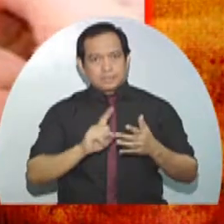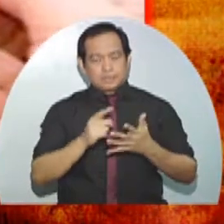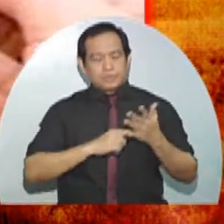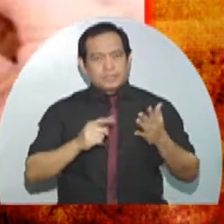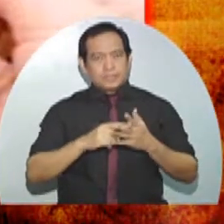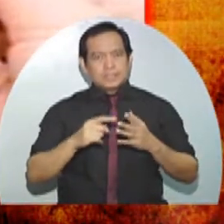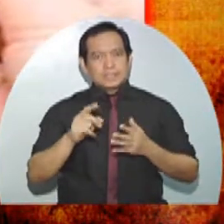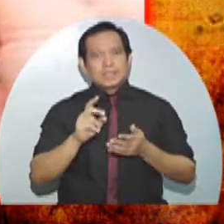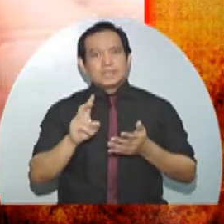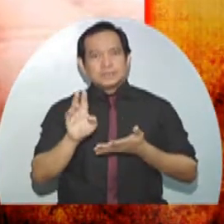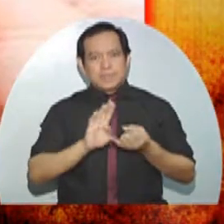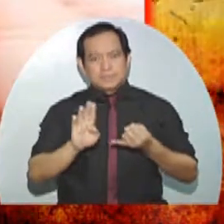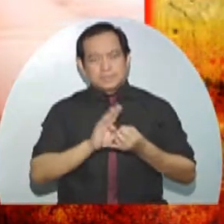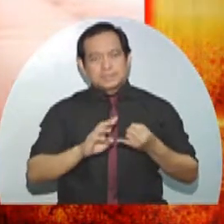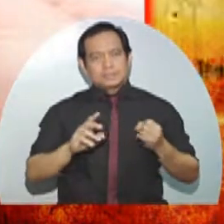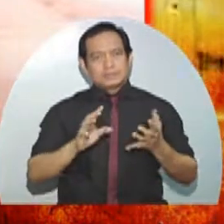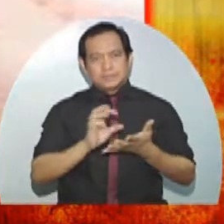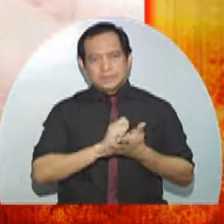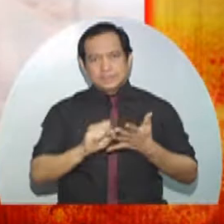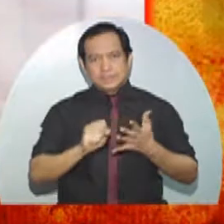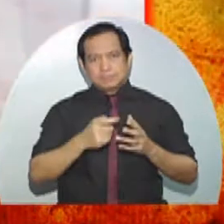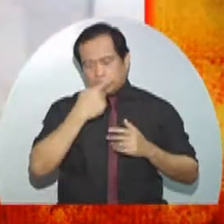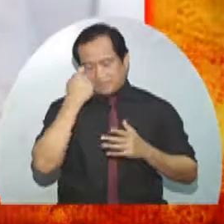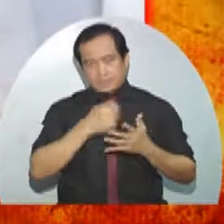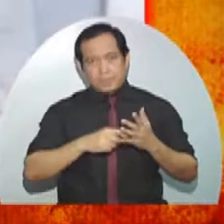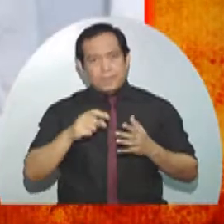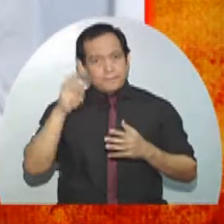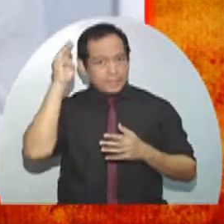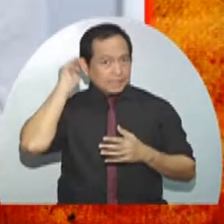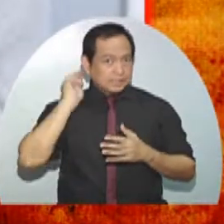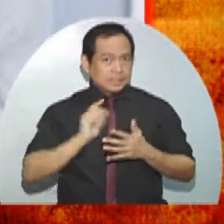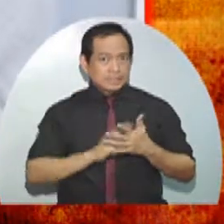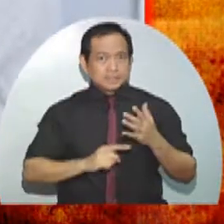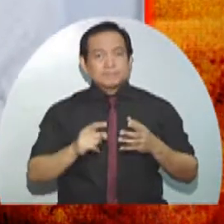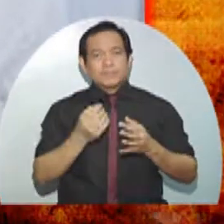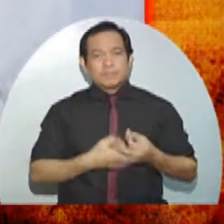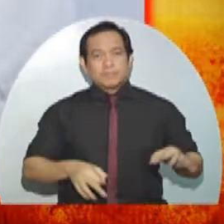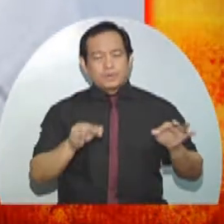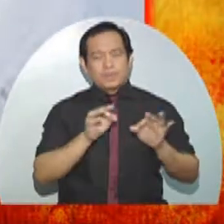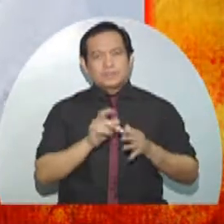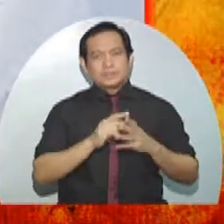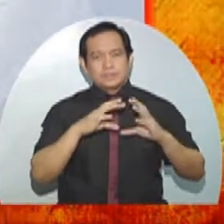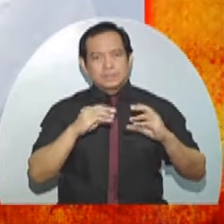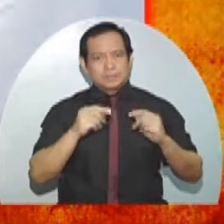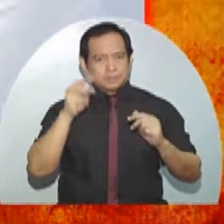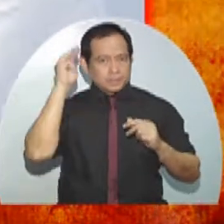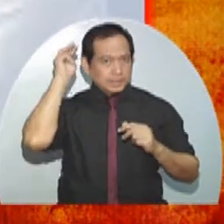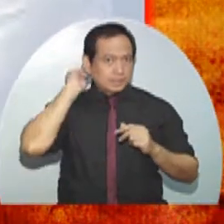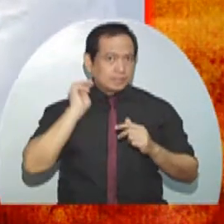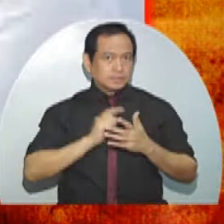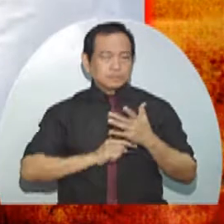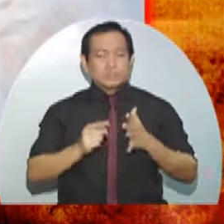ang mga bakterya na sanhi ng meningitis. Importante magamot kaagad ang meningitis para makaiwas sa